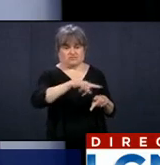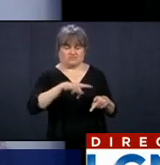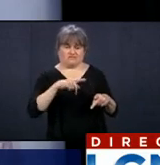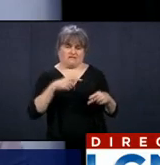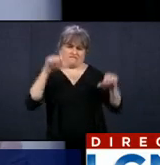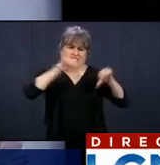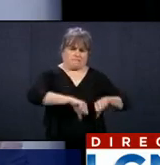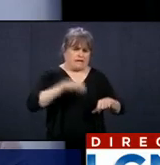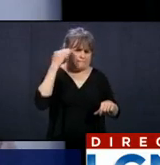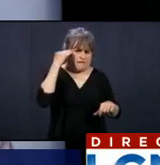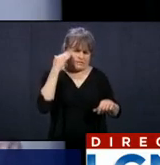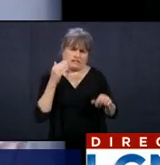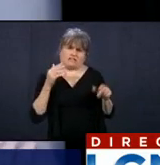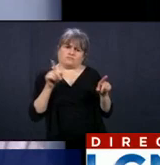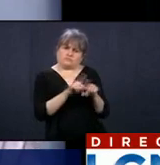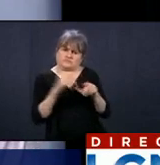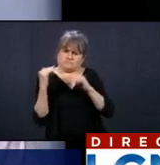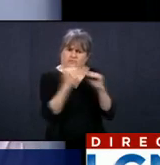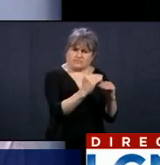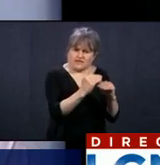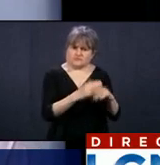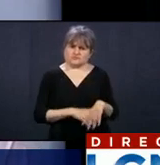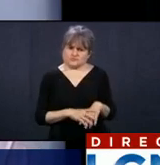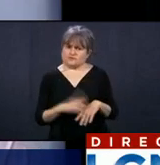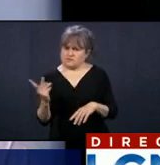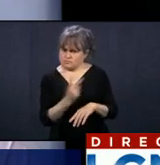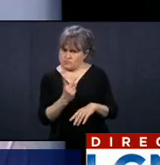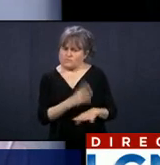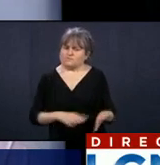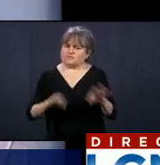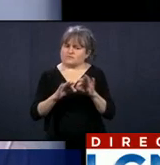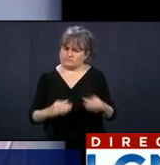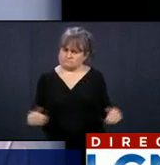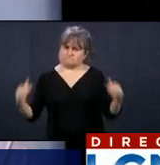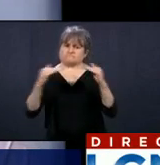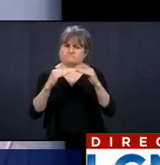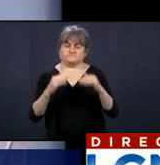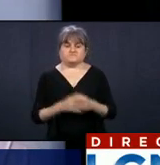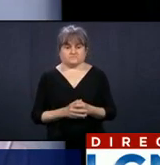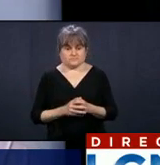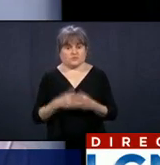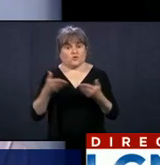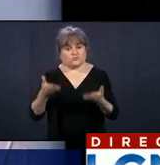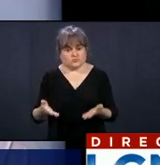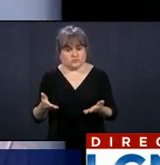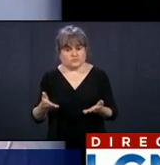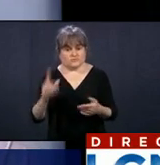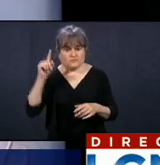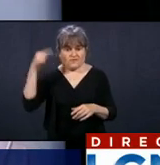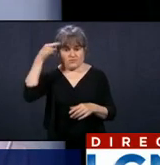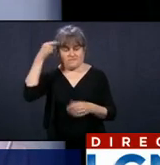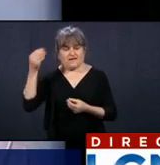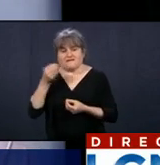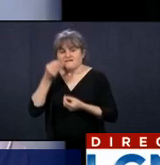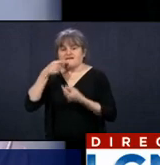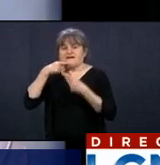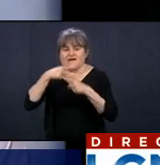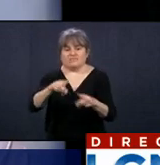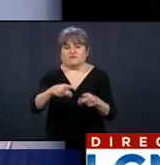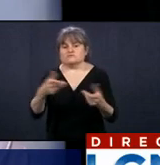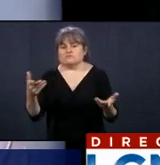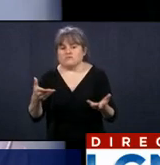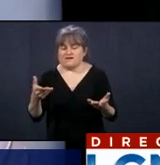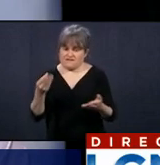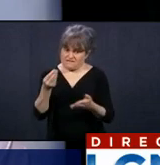s'attaquer aux deux en même temps. Si bien qu'aujourd'hui, on va annoncer la mise en place d'un plan d'action COVID-19 en santé mentale, un